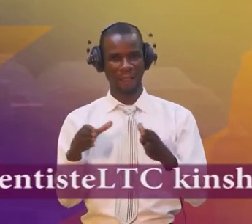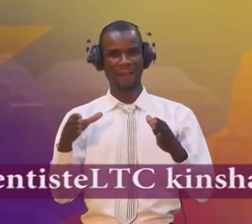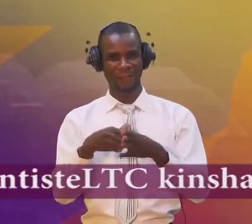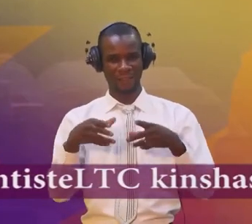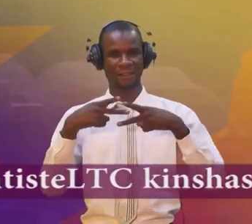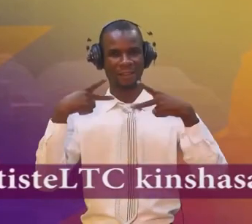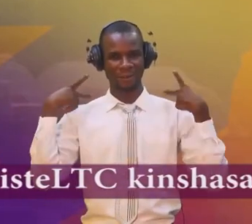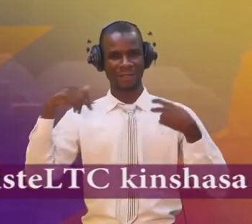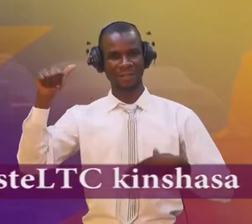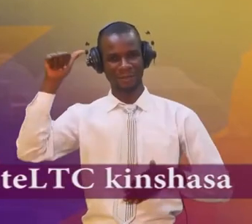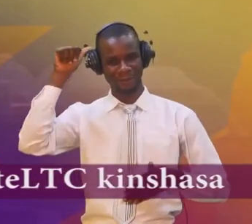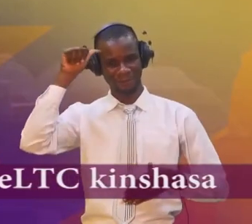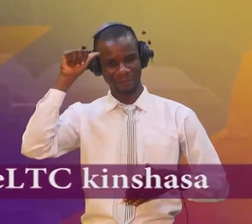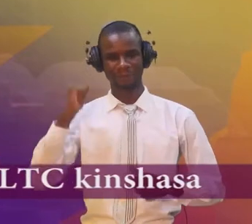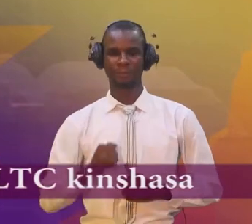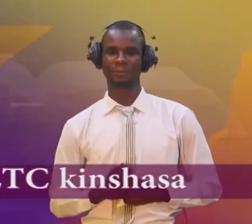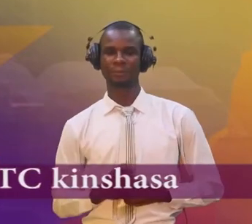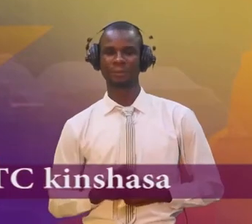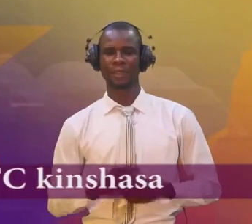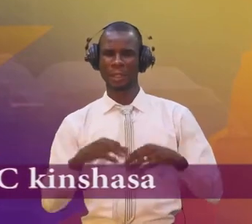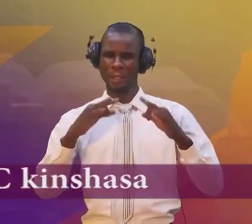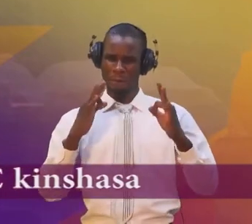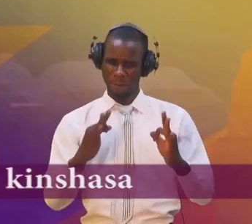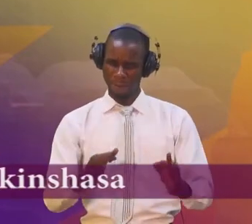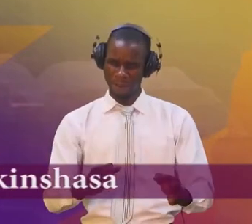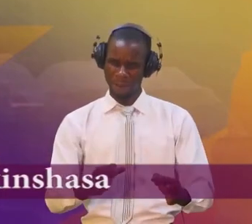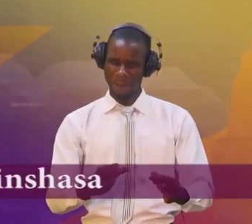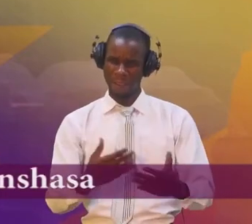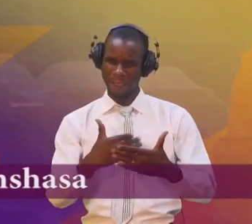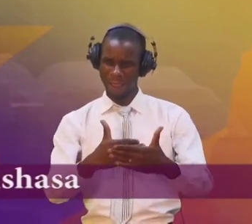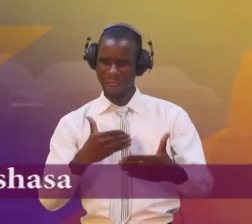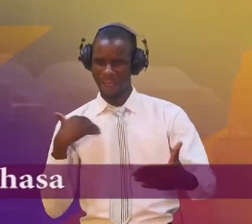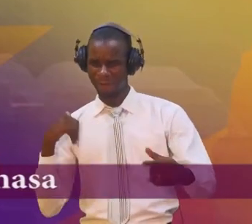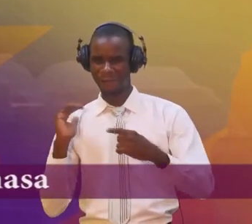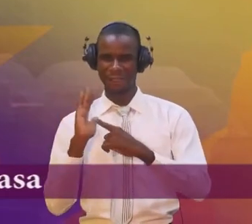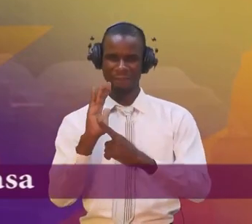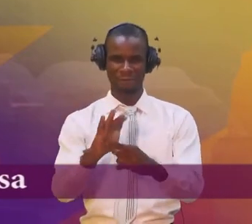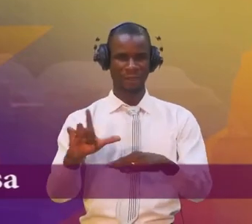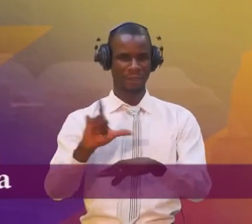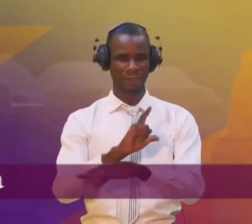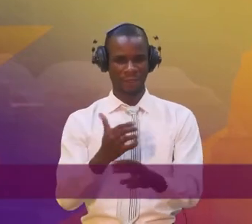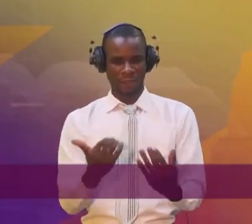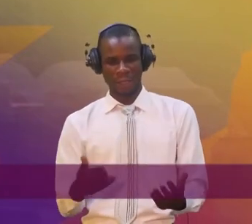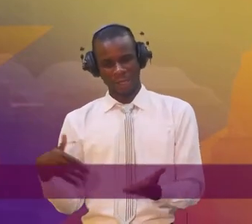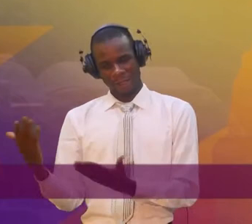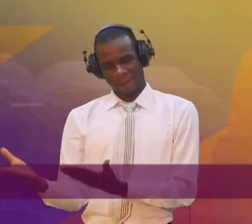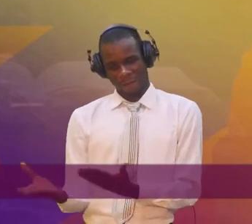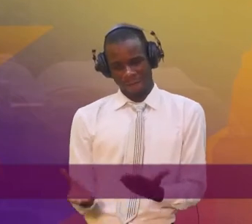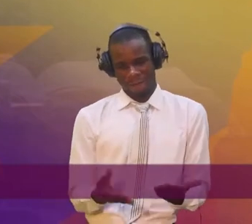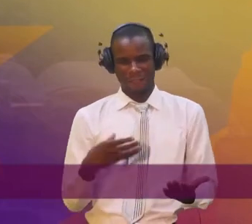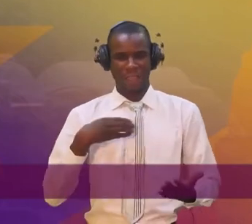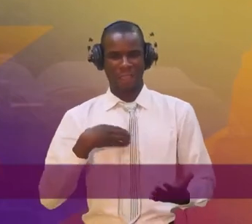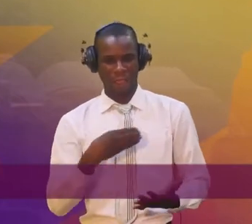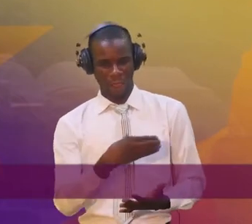Mada yetu sisi washindi na zaidi ya kushinda pamoja na mchungaji Aleko Rally. Na kabla ya